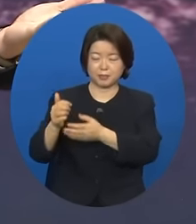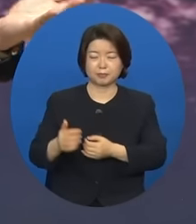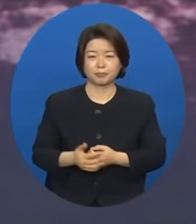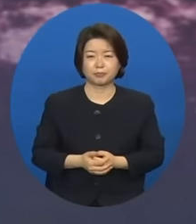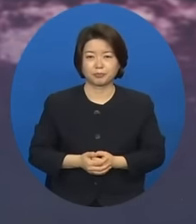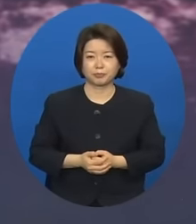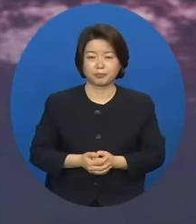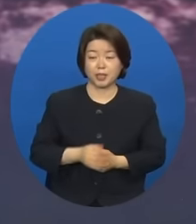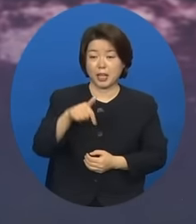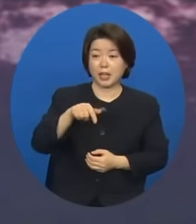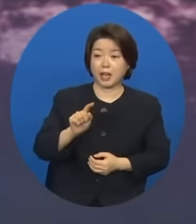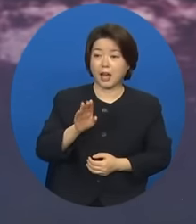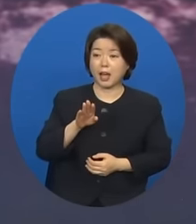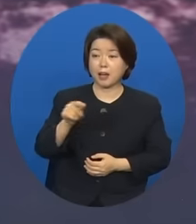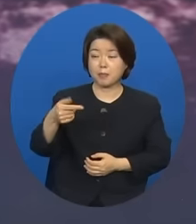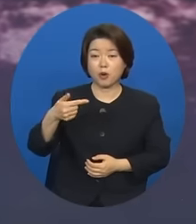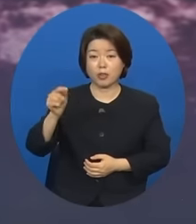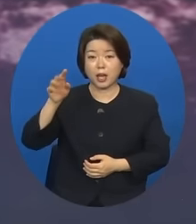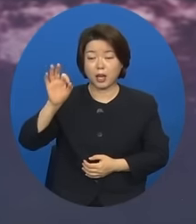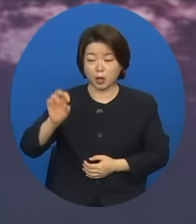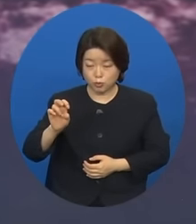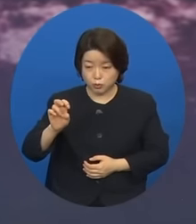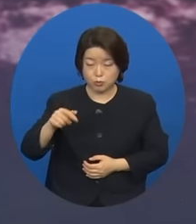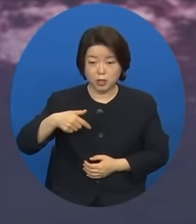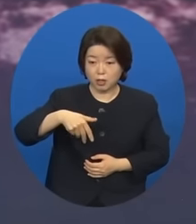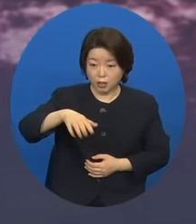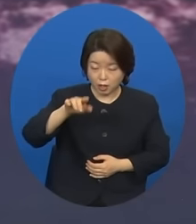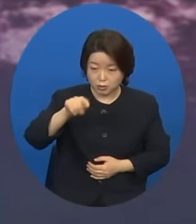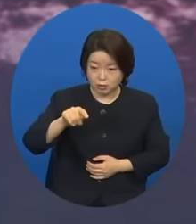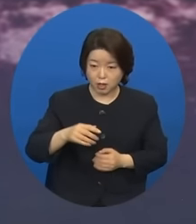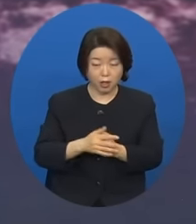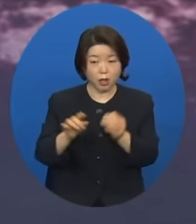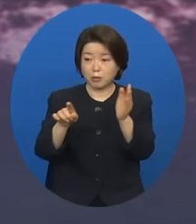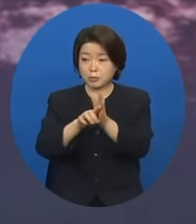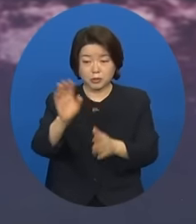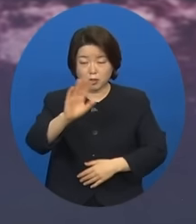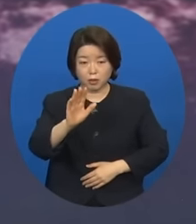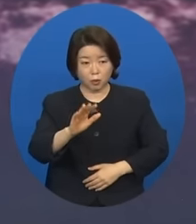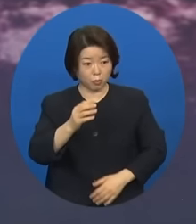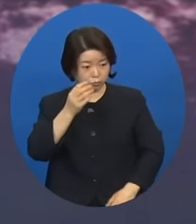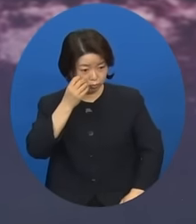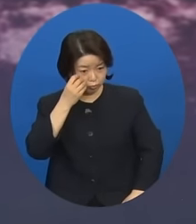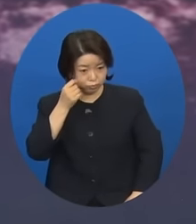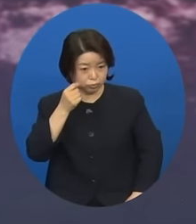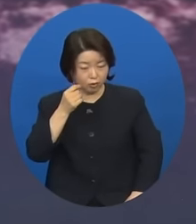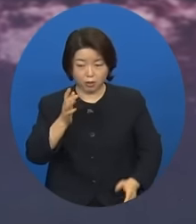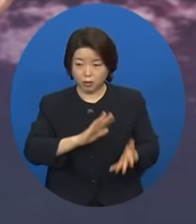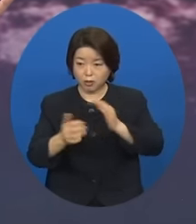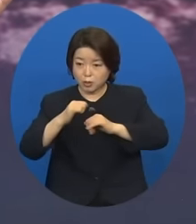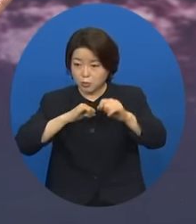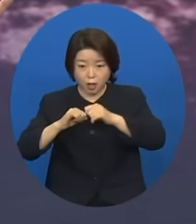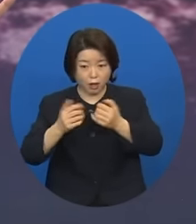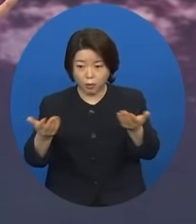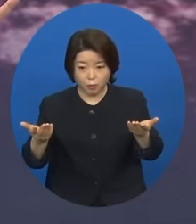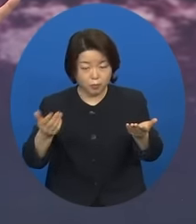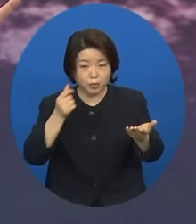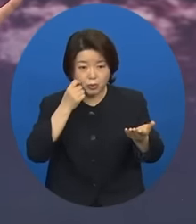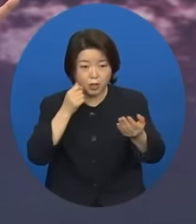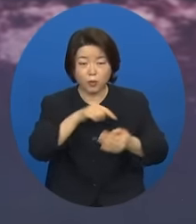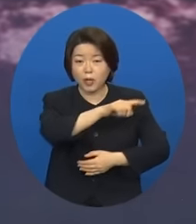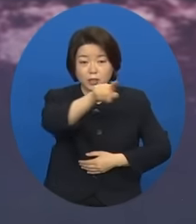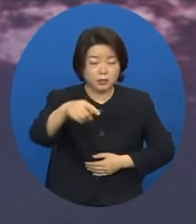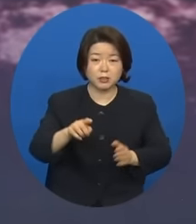가바 갔더니 그들이 믿지음을 이상 더 아무것도 예수님이 할 수 없었습니다 그들이 믿지 않았기 때문에